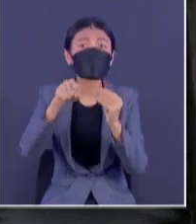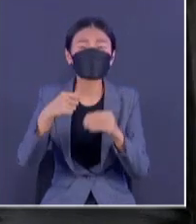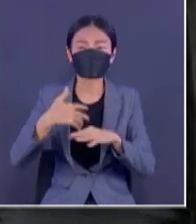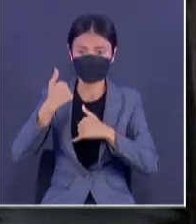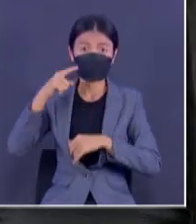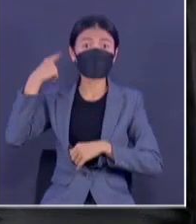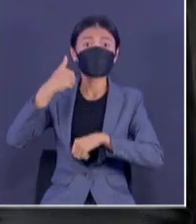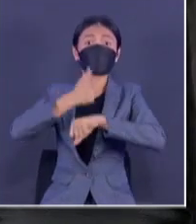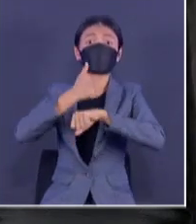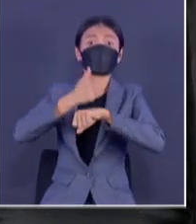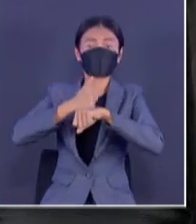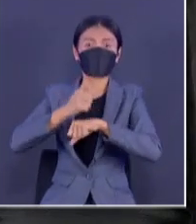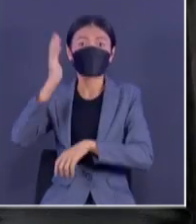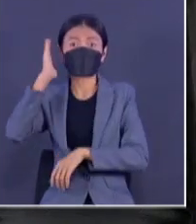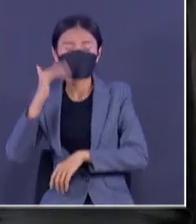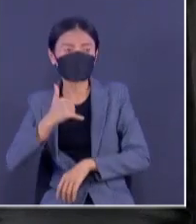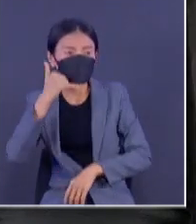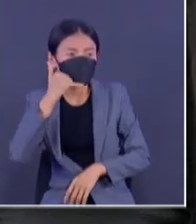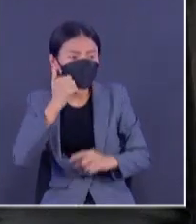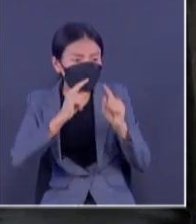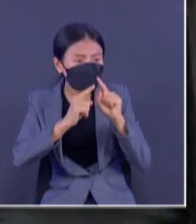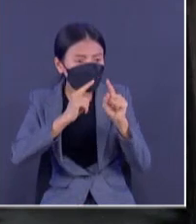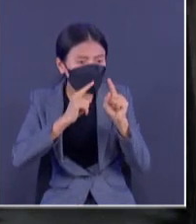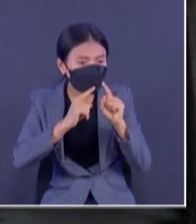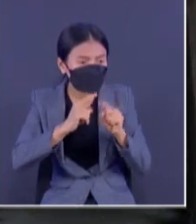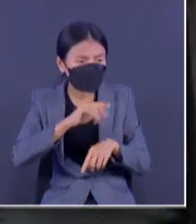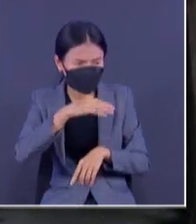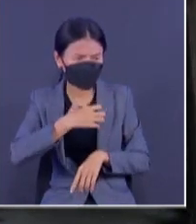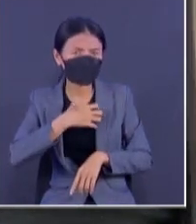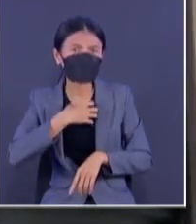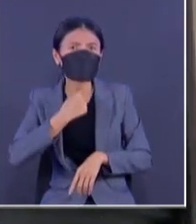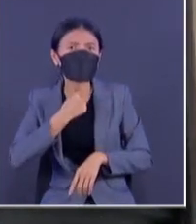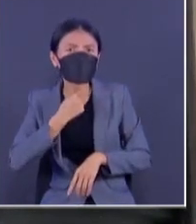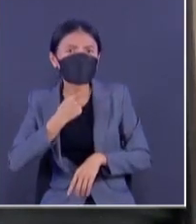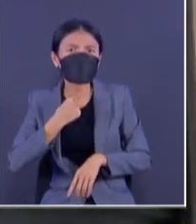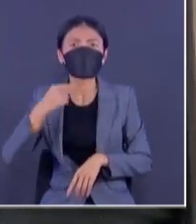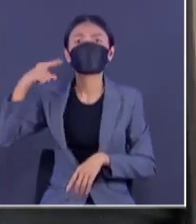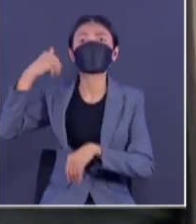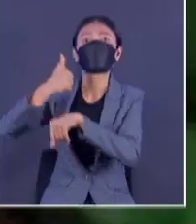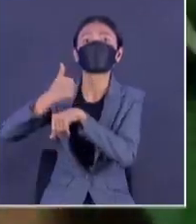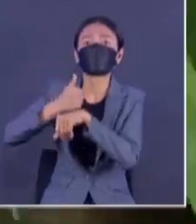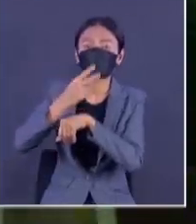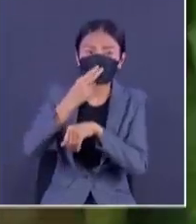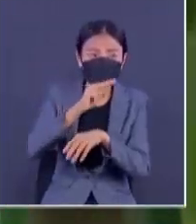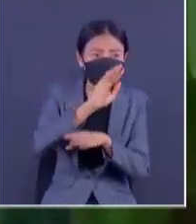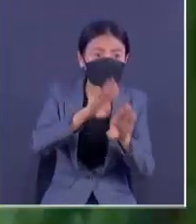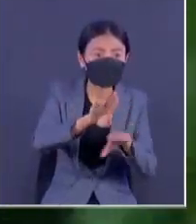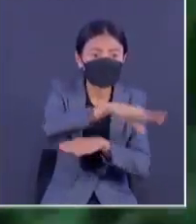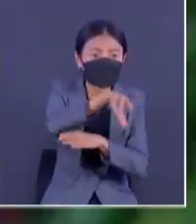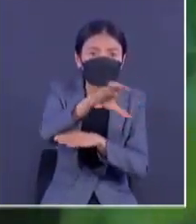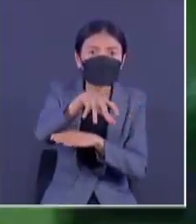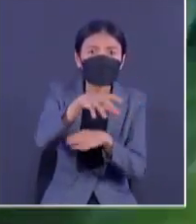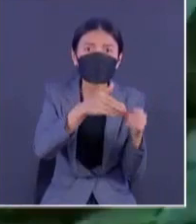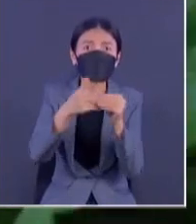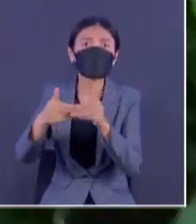แม่เล้านะครับที่จะนำเด็กไปให้กับผู้ชายครับ นอกจากเครือข่ายของแม่เล้าจุ๊บแ